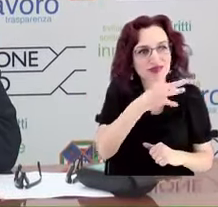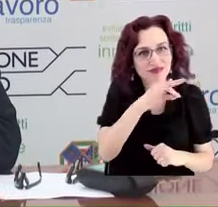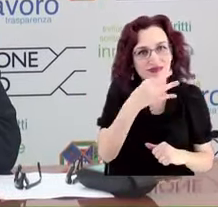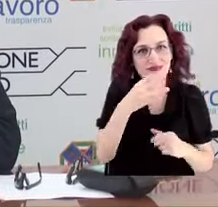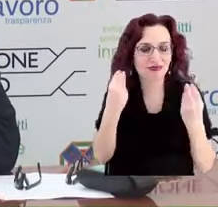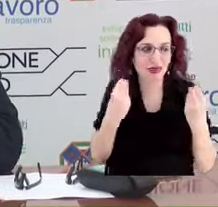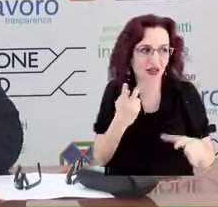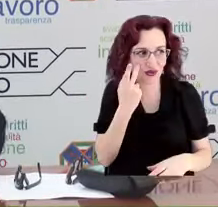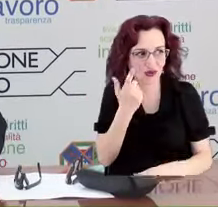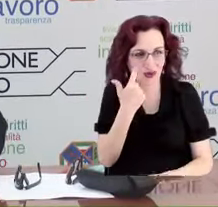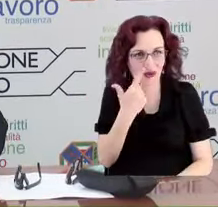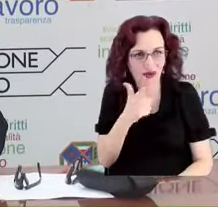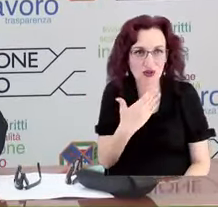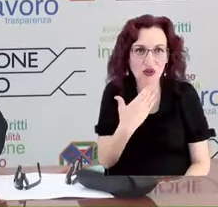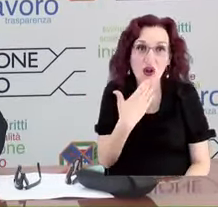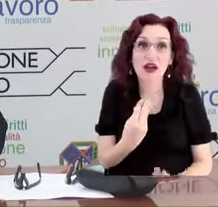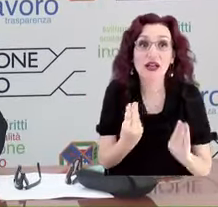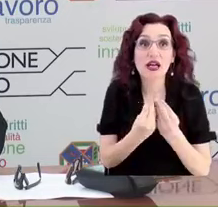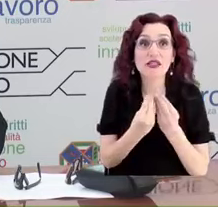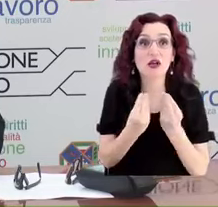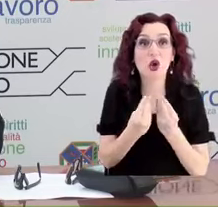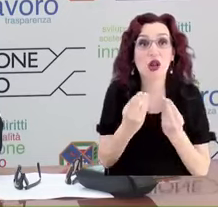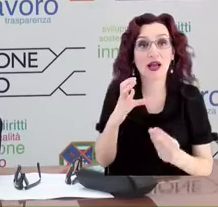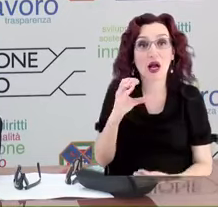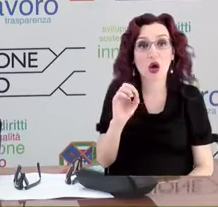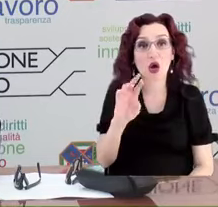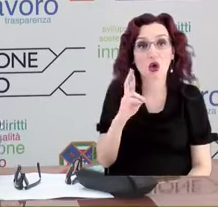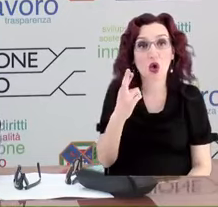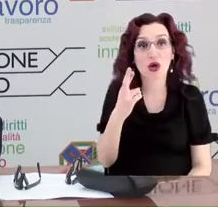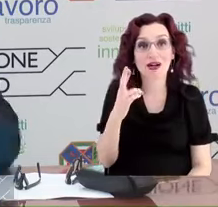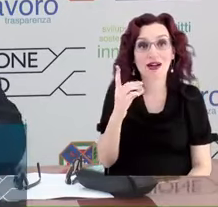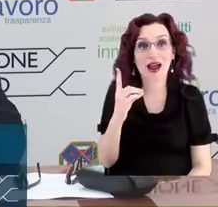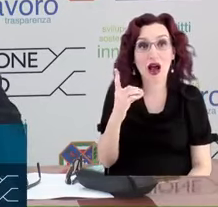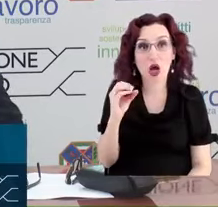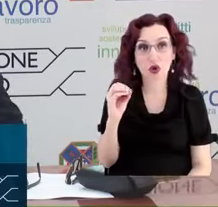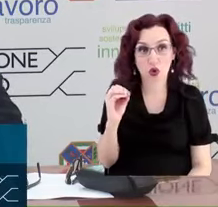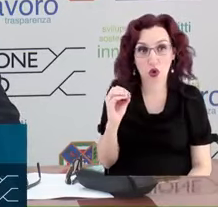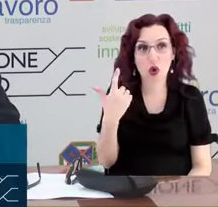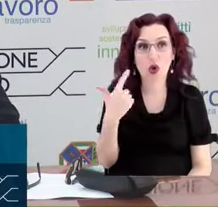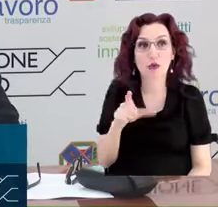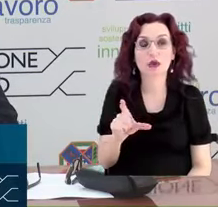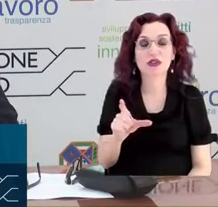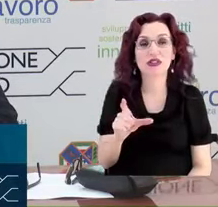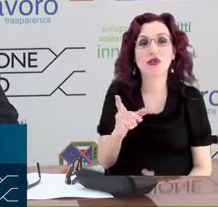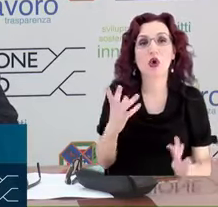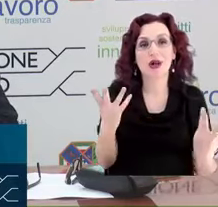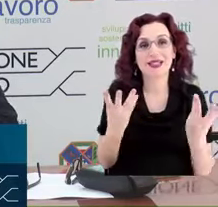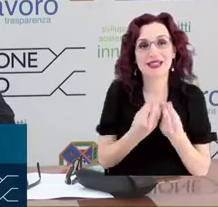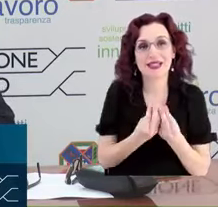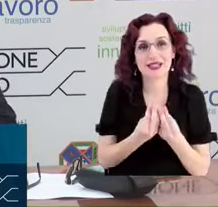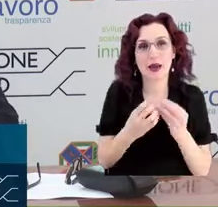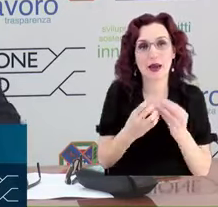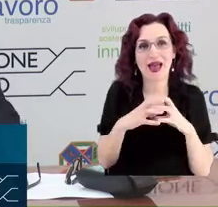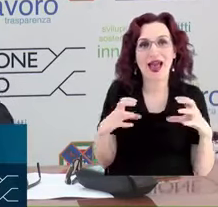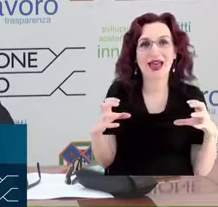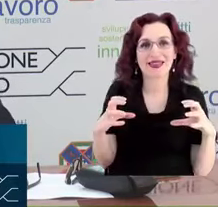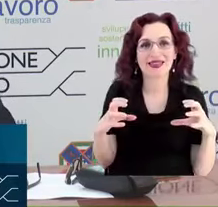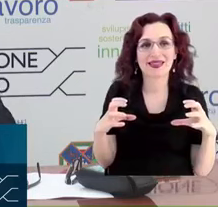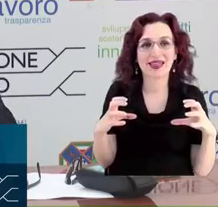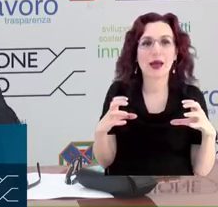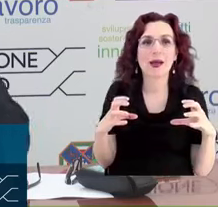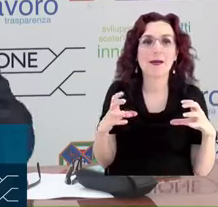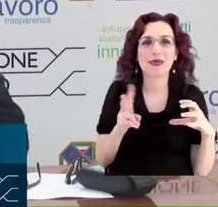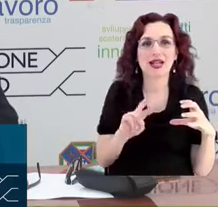corrado per avere organizzato assieme all'ente bilaterale assieme a dottor tanzilli e ovviamente a